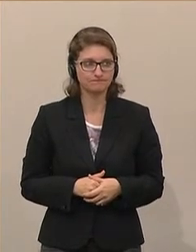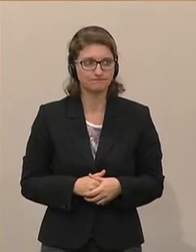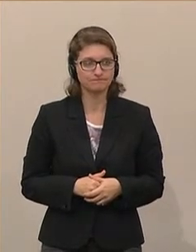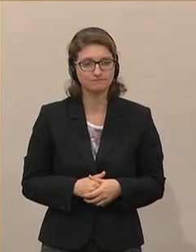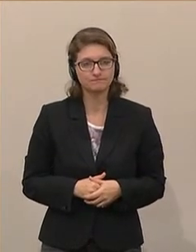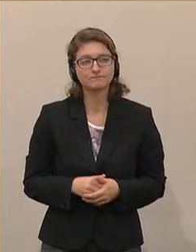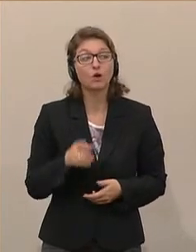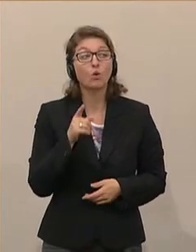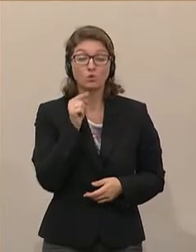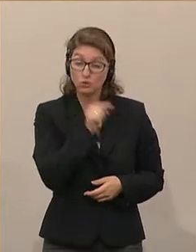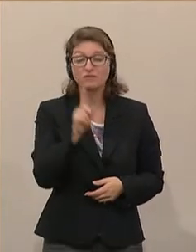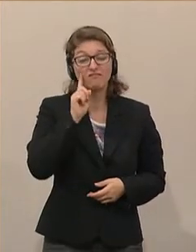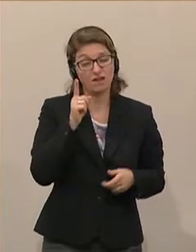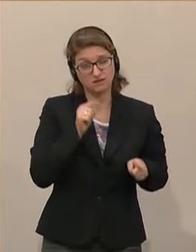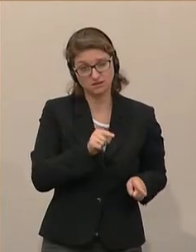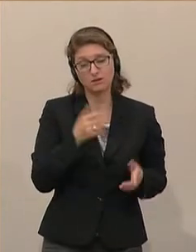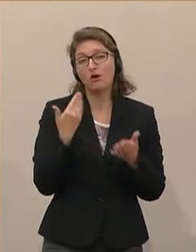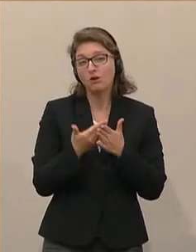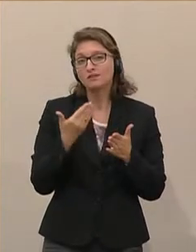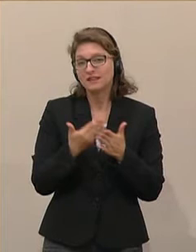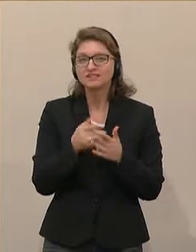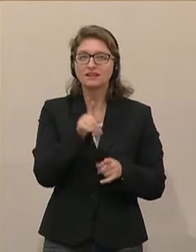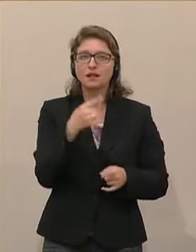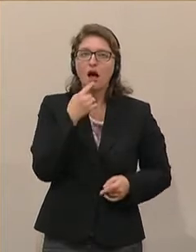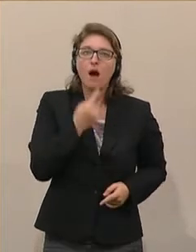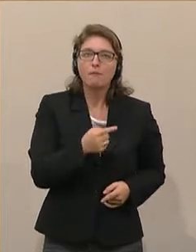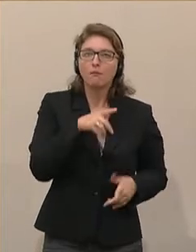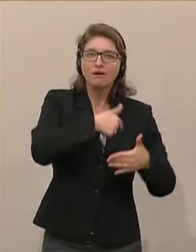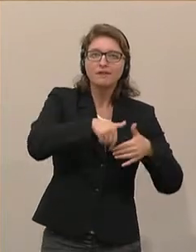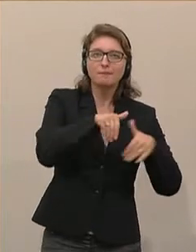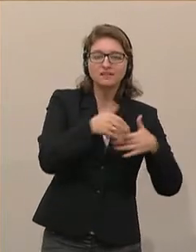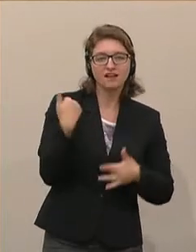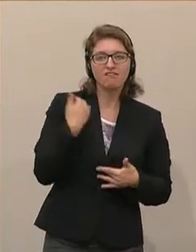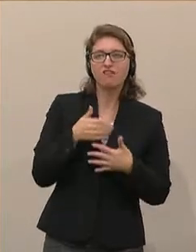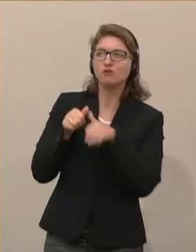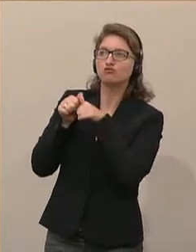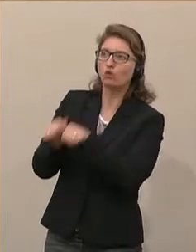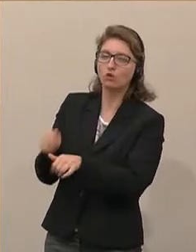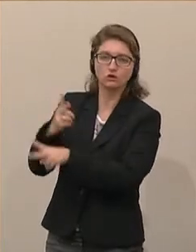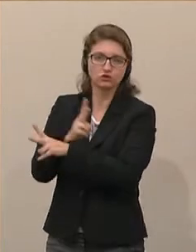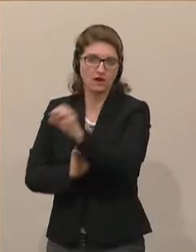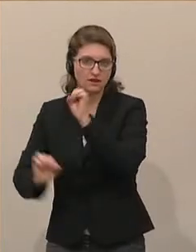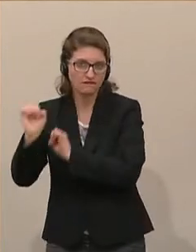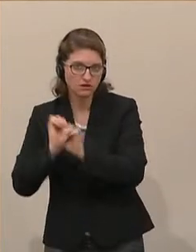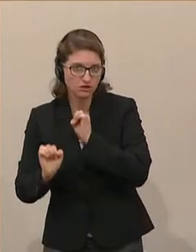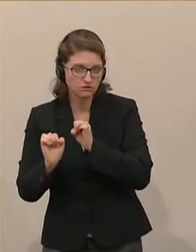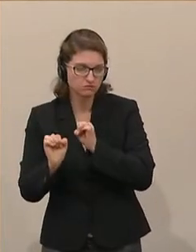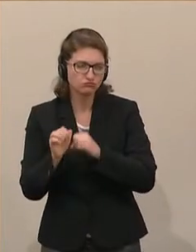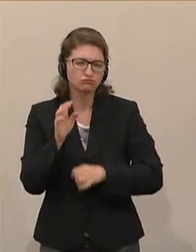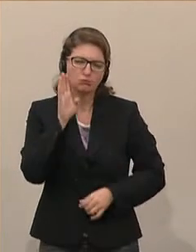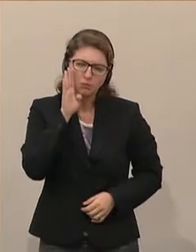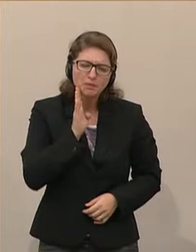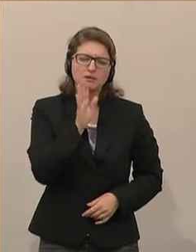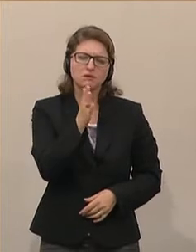Weil Sie das wissen, behaupten Sie jetzt, der Innenminister hat Druck auf die Staatsanwaltschaft ausgeübt. Bitte erklären Sie mir mal, wie